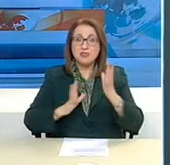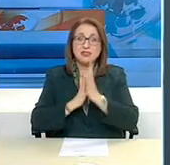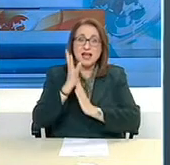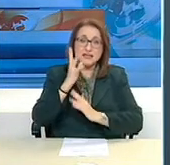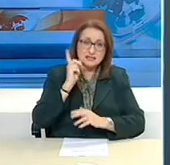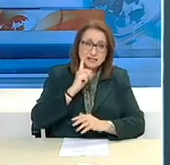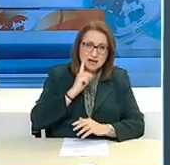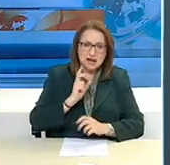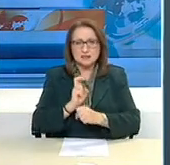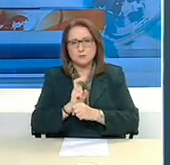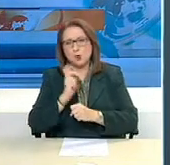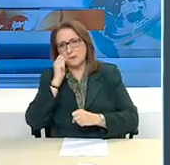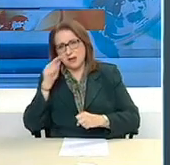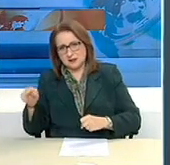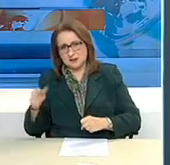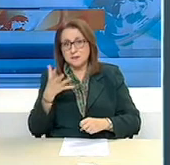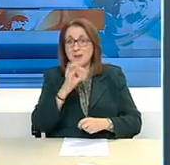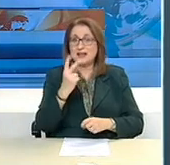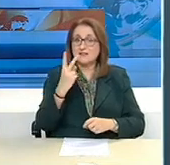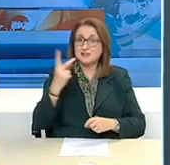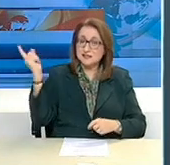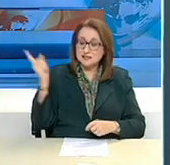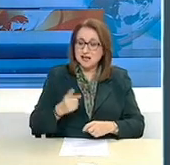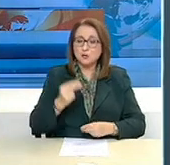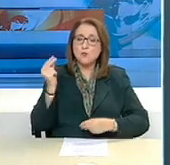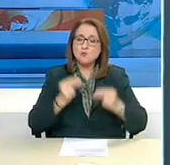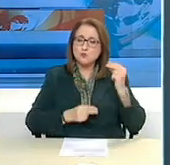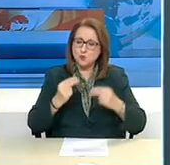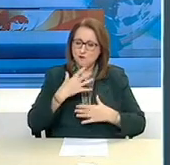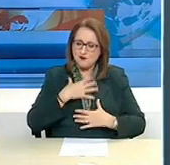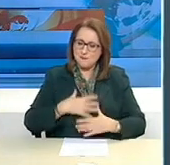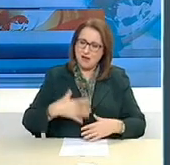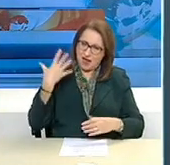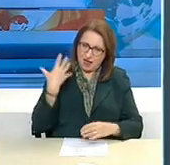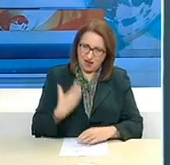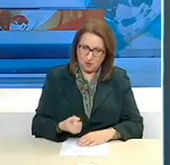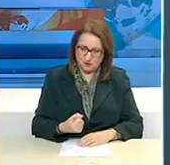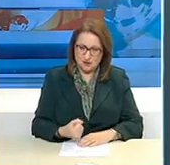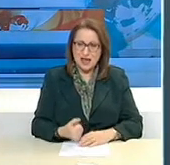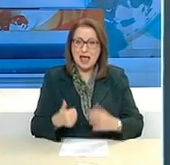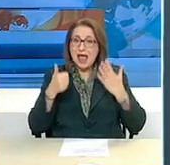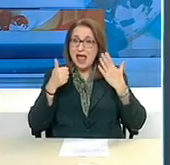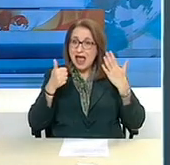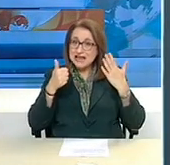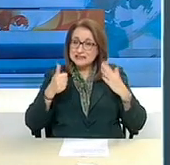57% έχει υποκείμενο νόσημα. 6 ασθενείς έχουν εξέλθει από τις ΜΕΘ.